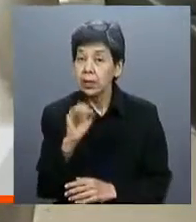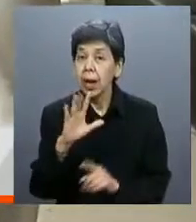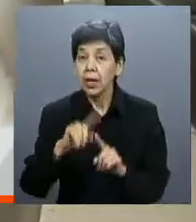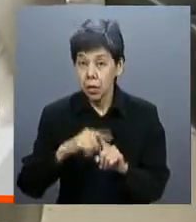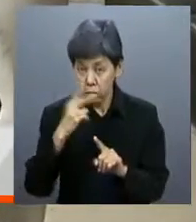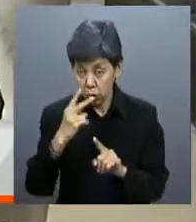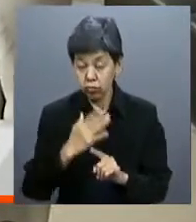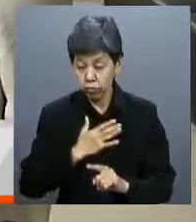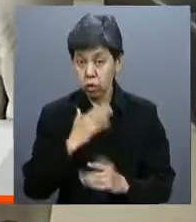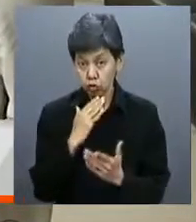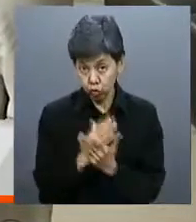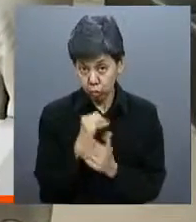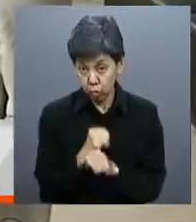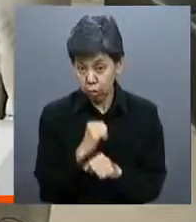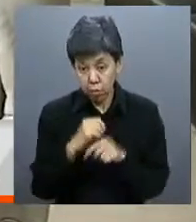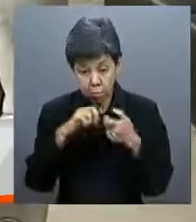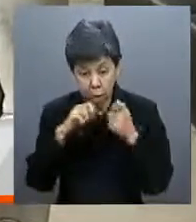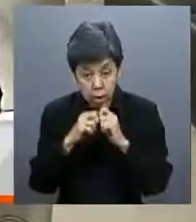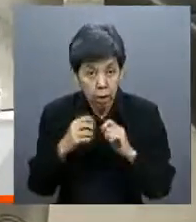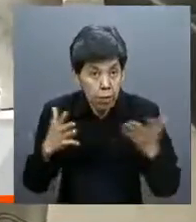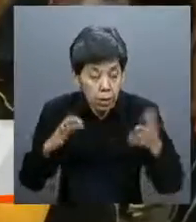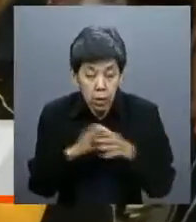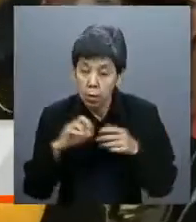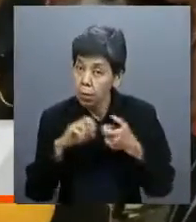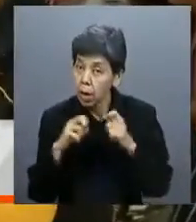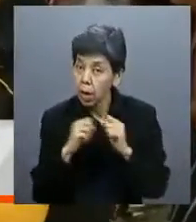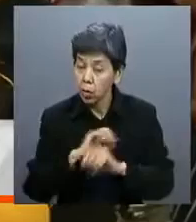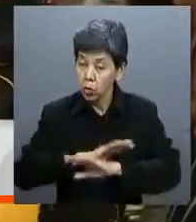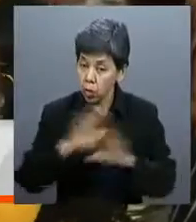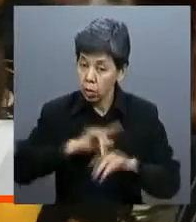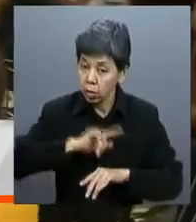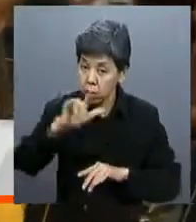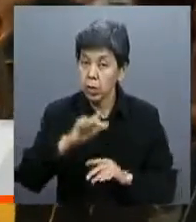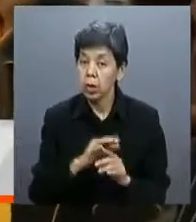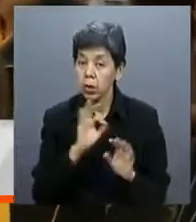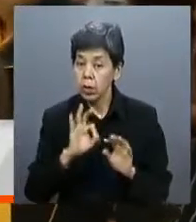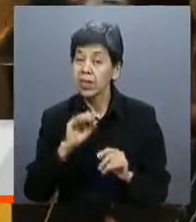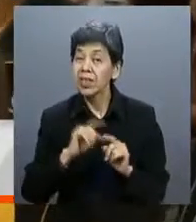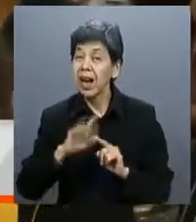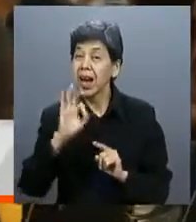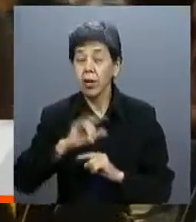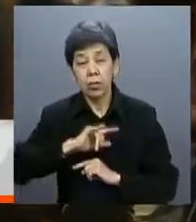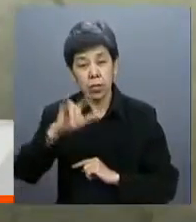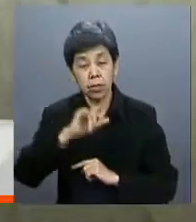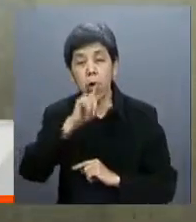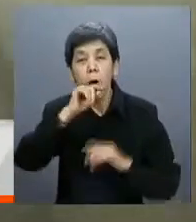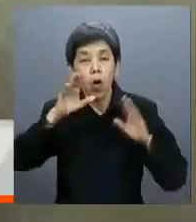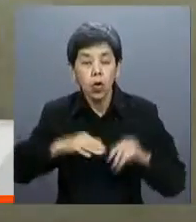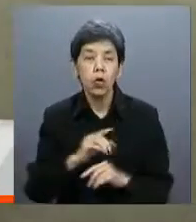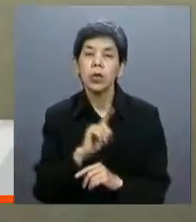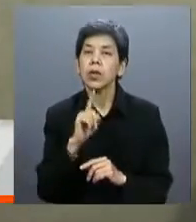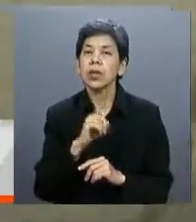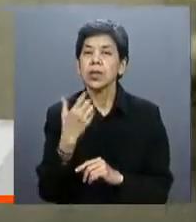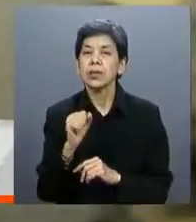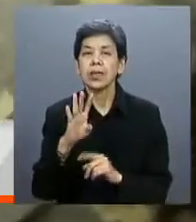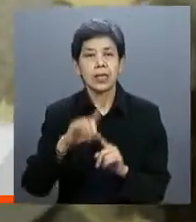าพันธ์ของตัวเองไม่ได้ส่งผลกระทบใดๆต่อปัญหาการยกเลิกเที่ยวบิน9เที่ยวบินของสายการบินนกแอร์ในวันที่